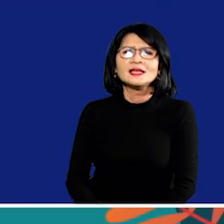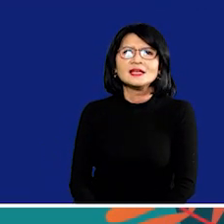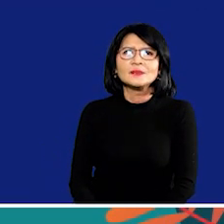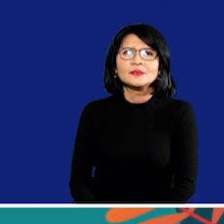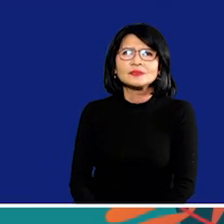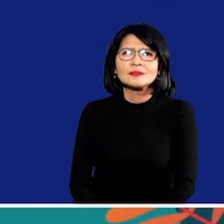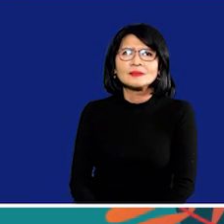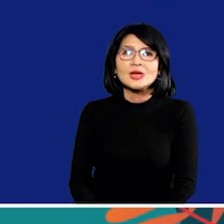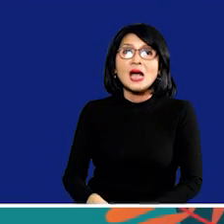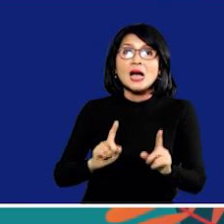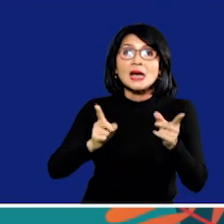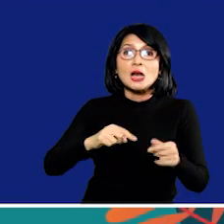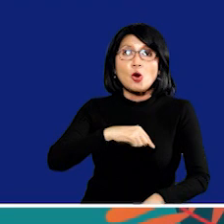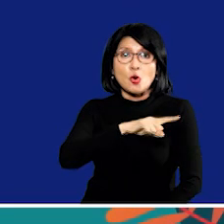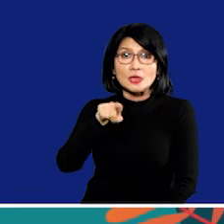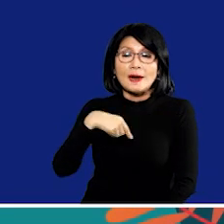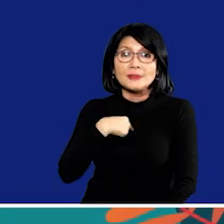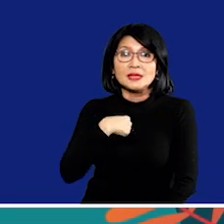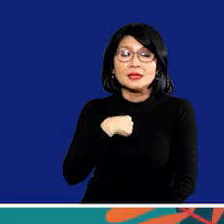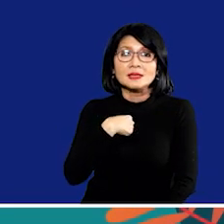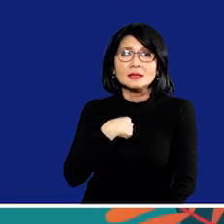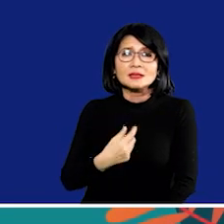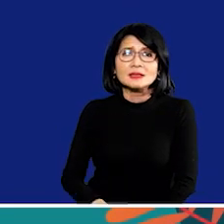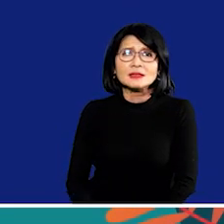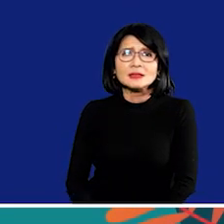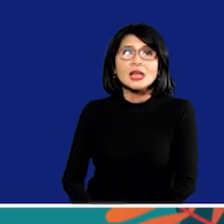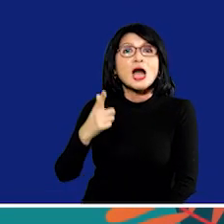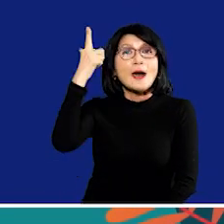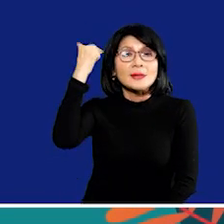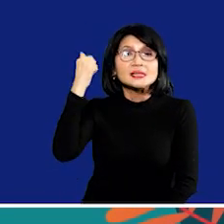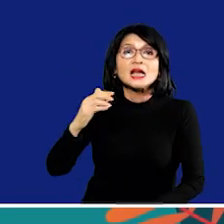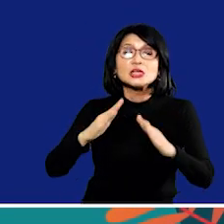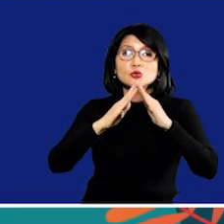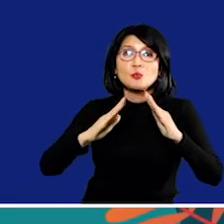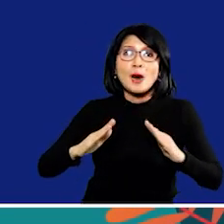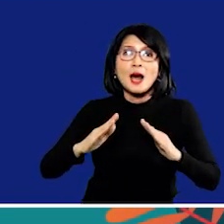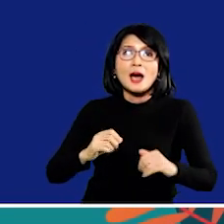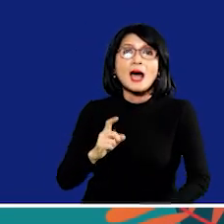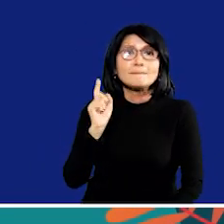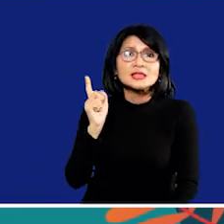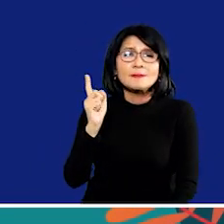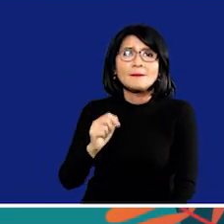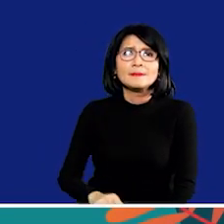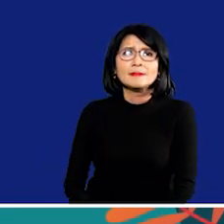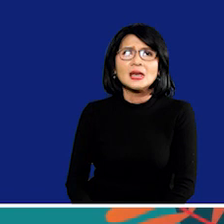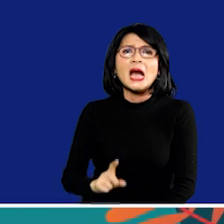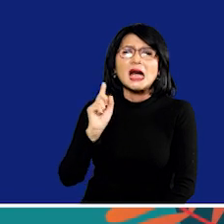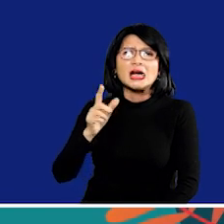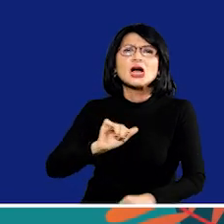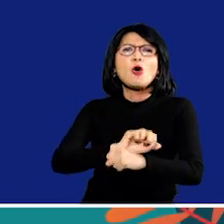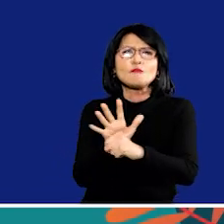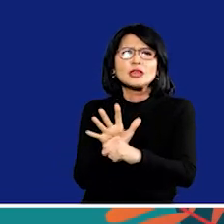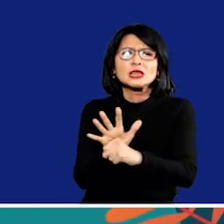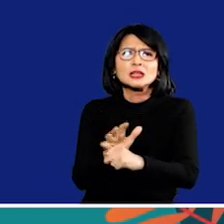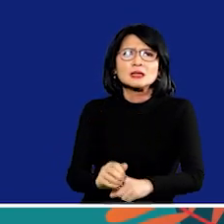itu belajar di rumah karena COVID ini. Jadi